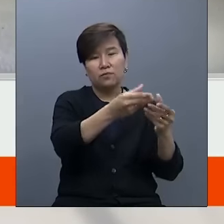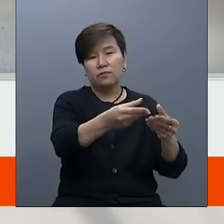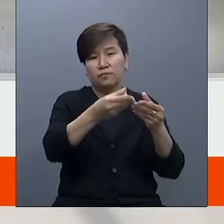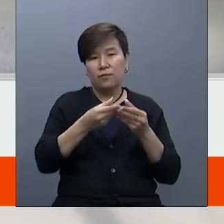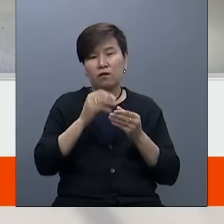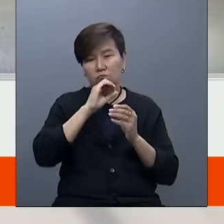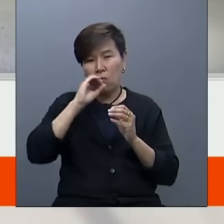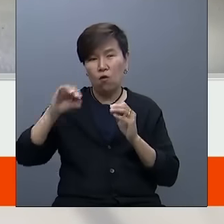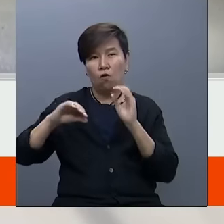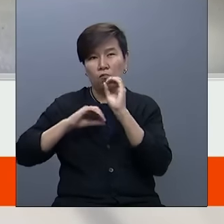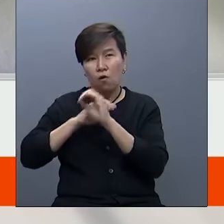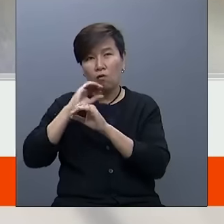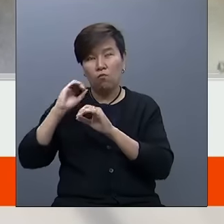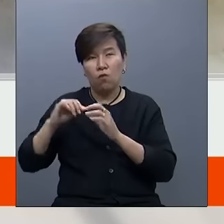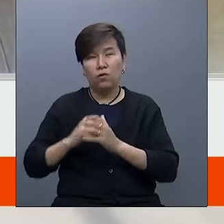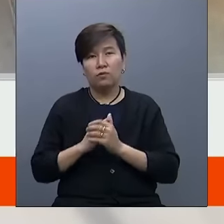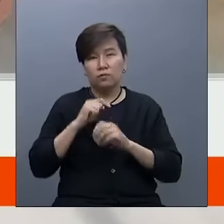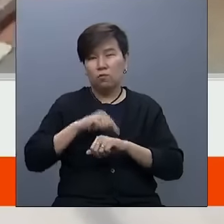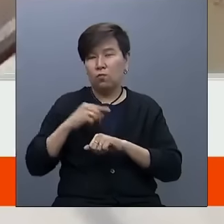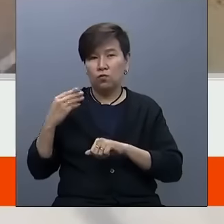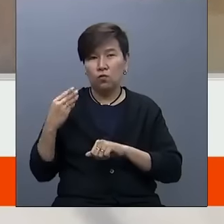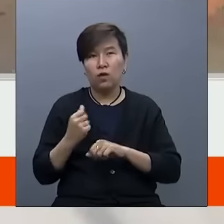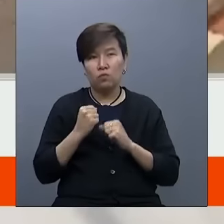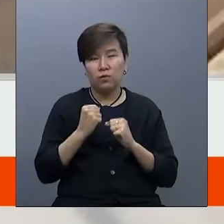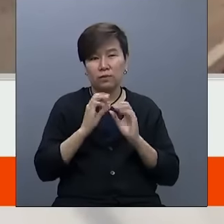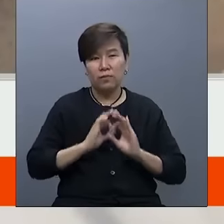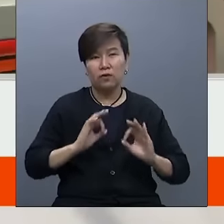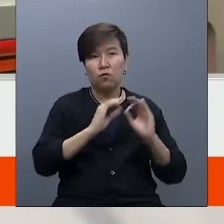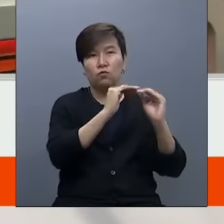ทราบเป็นระยะแล้วต้องทำความรวดเร็วต่อเรื่องและเป็นธรรมครับผม ค่ะขอบพระคุณมากค่ะ